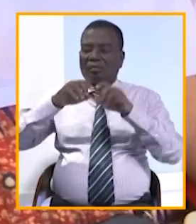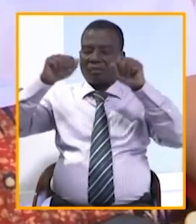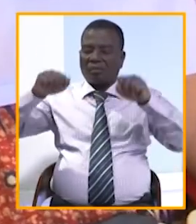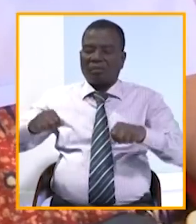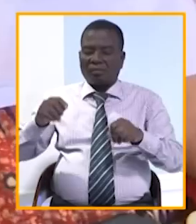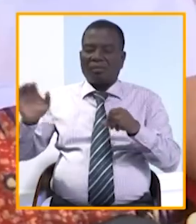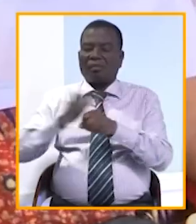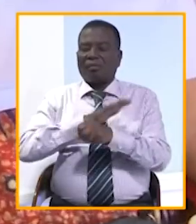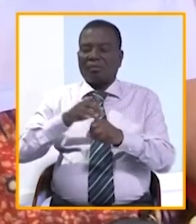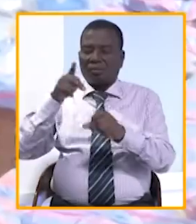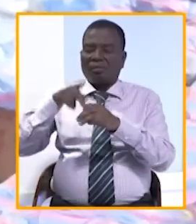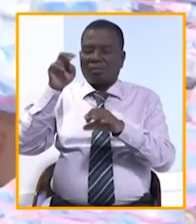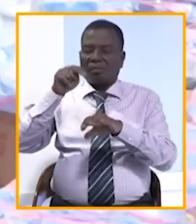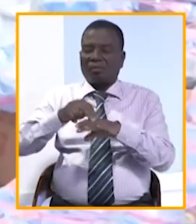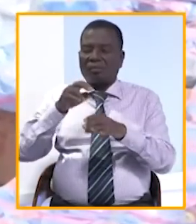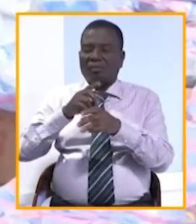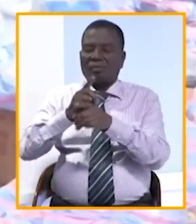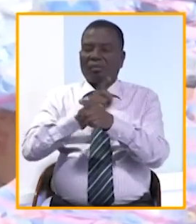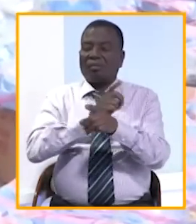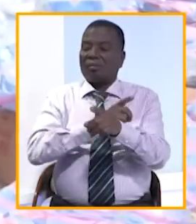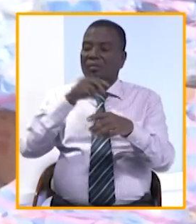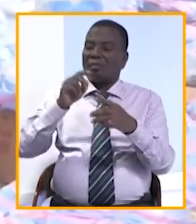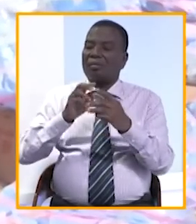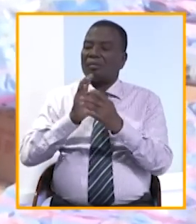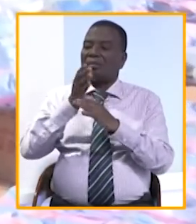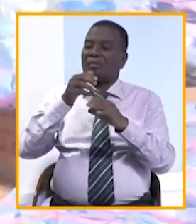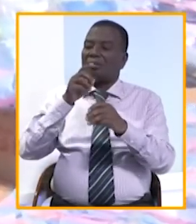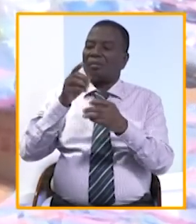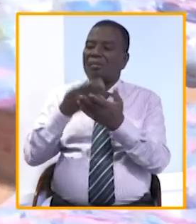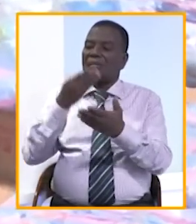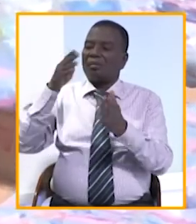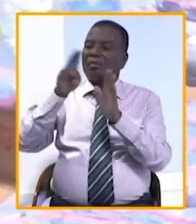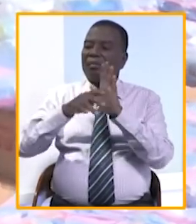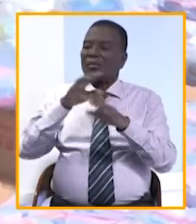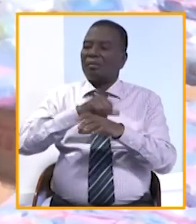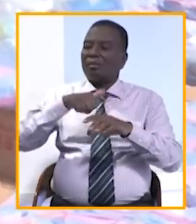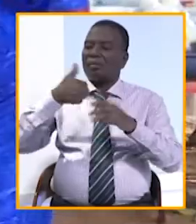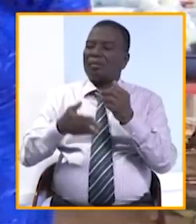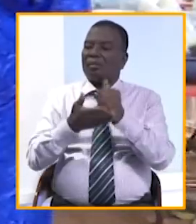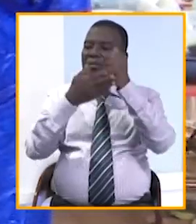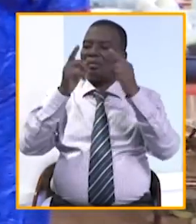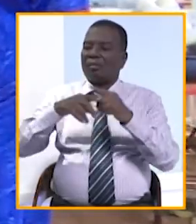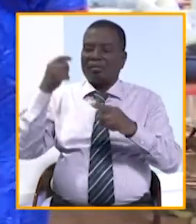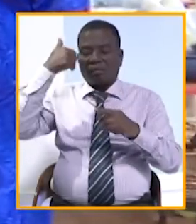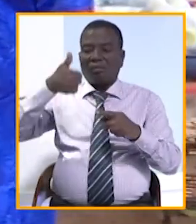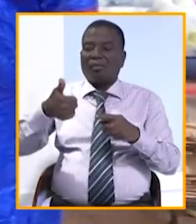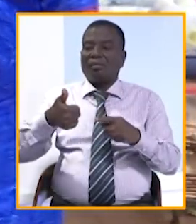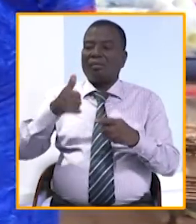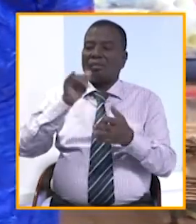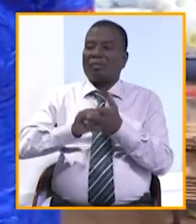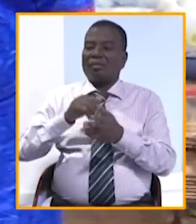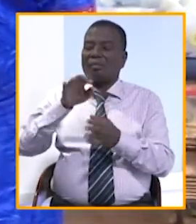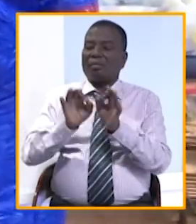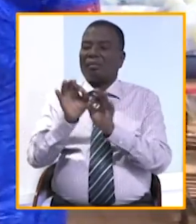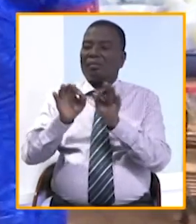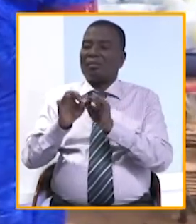pleine participation au développement, surtout à travers le financement et autres appuis à leurs projets. C'est le sens